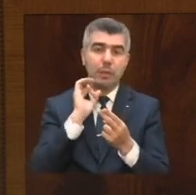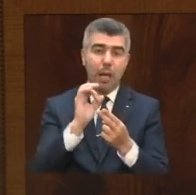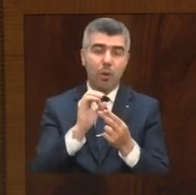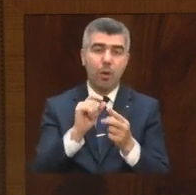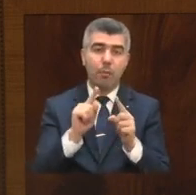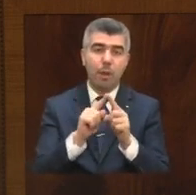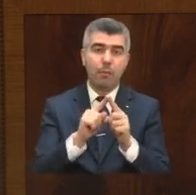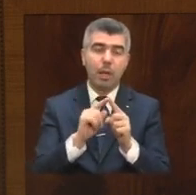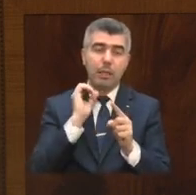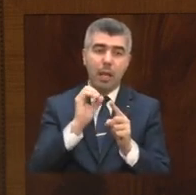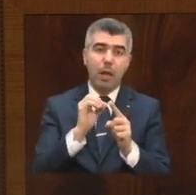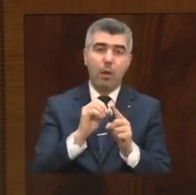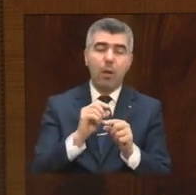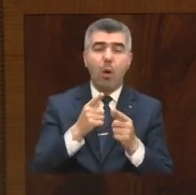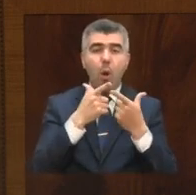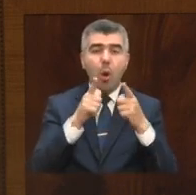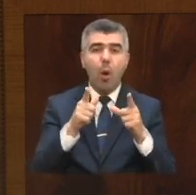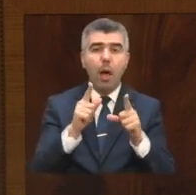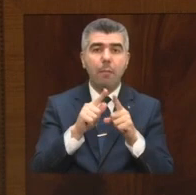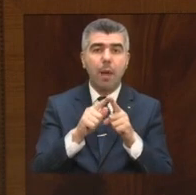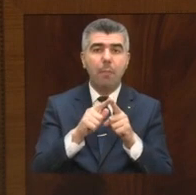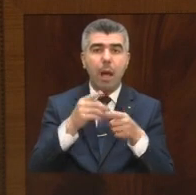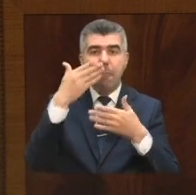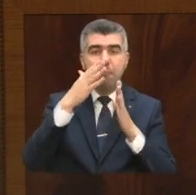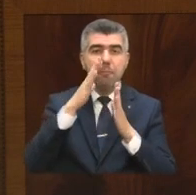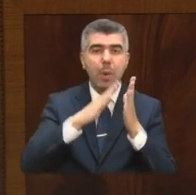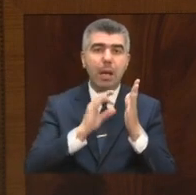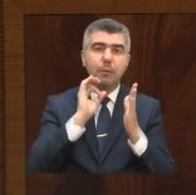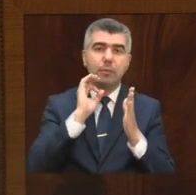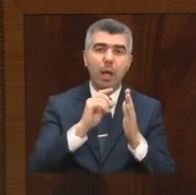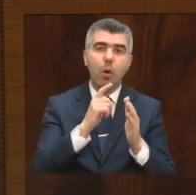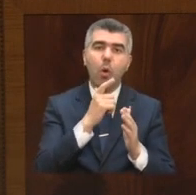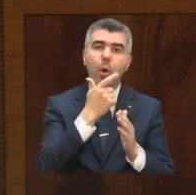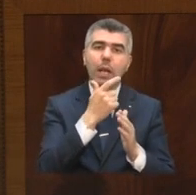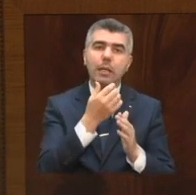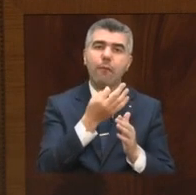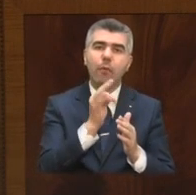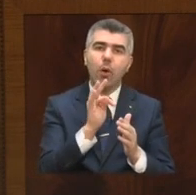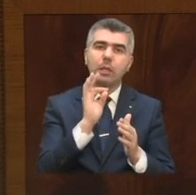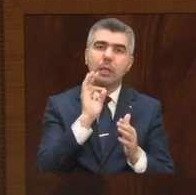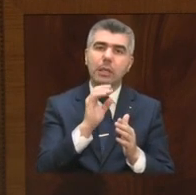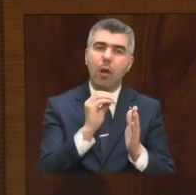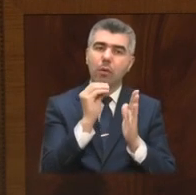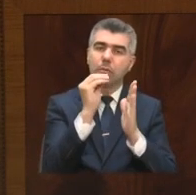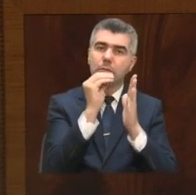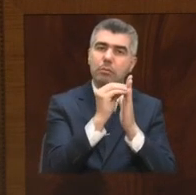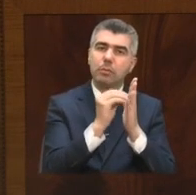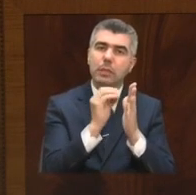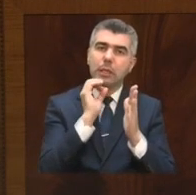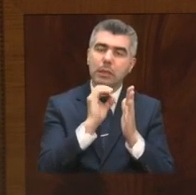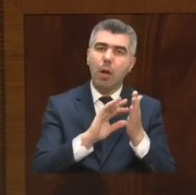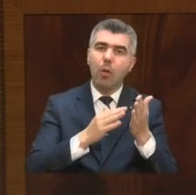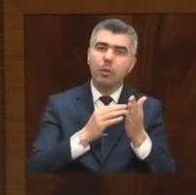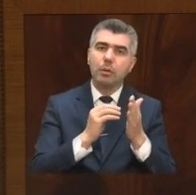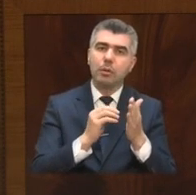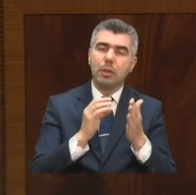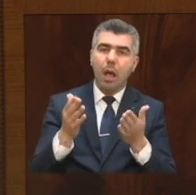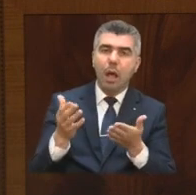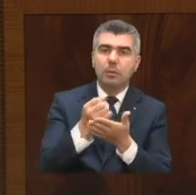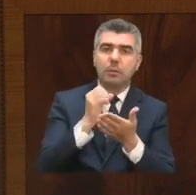بيداغوجي اقصى اللغات الوطنيه وركز على اللغات الاجنبيه والفرنسيه بالخصوص التي صارت تمكن منها